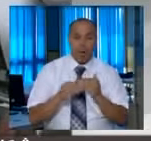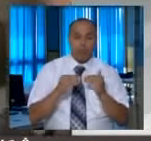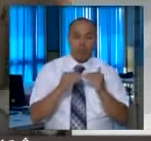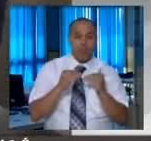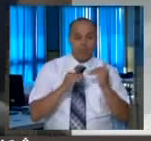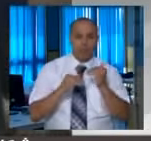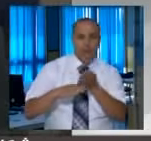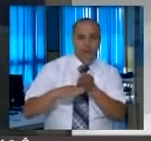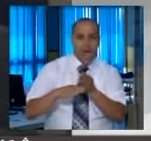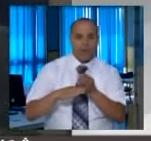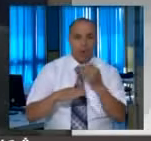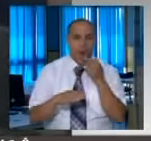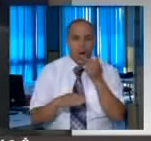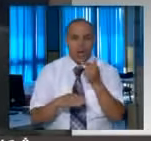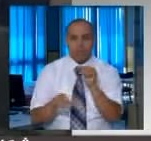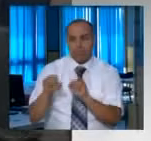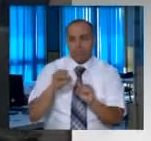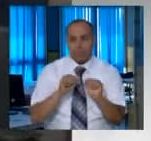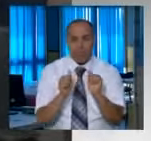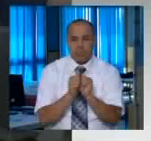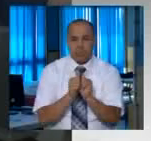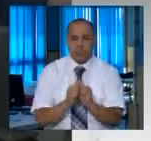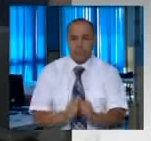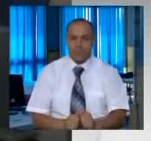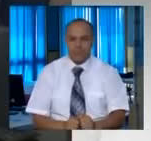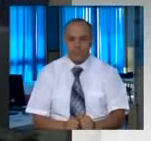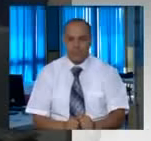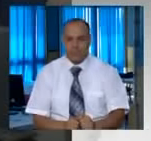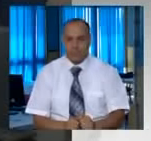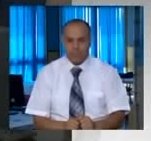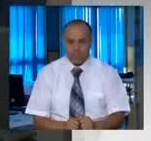مستوى لها وفي نسق تصاعدي.